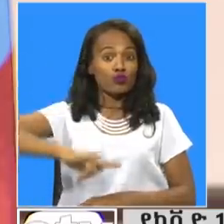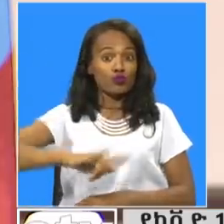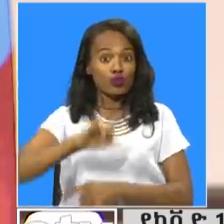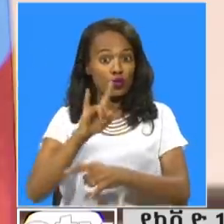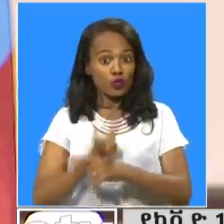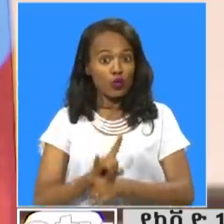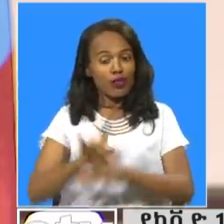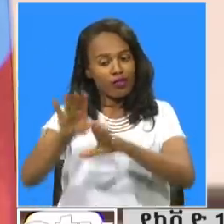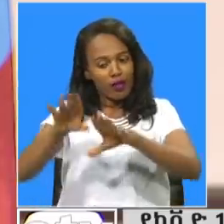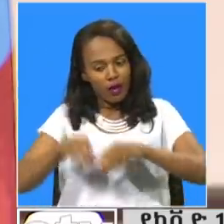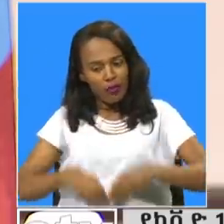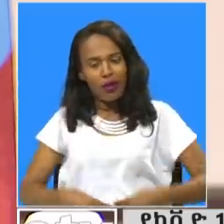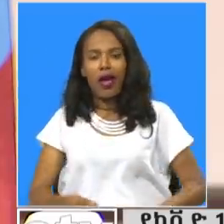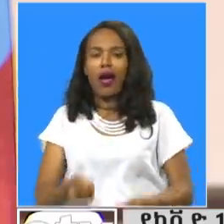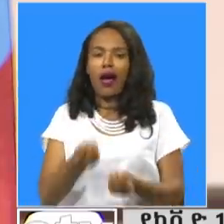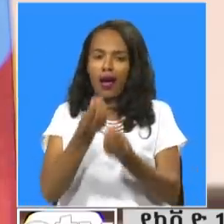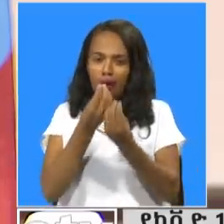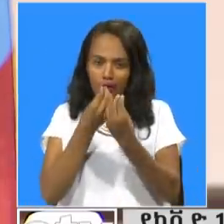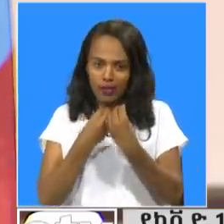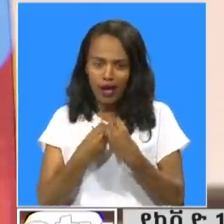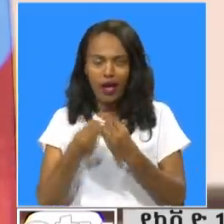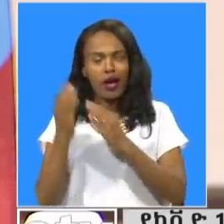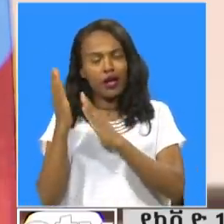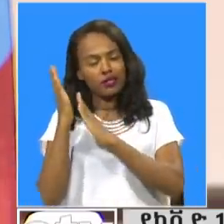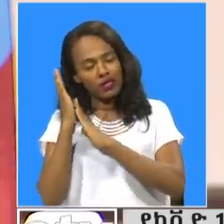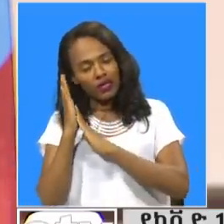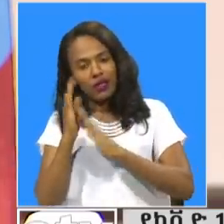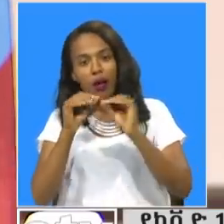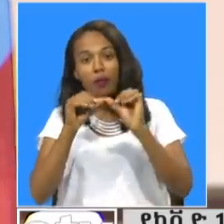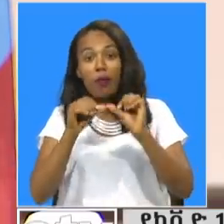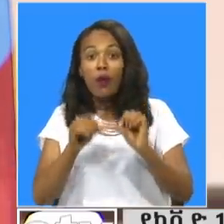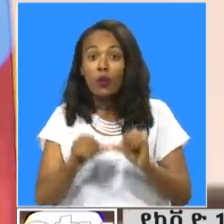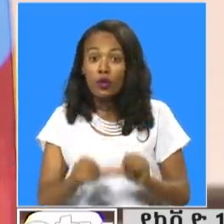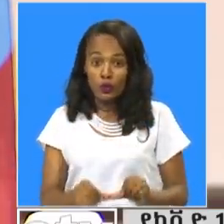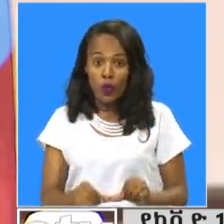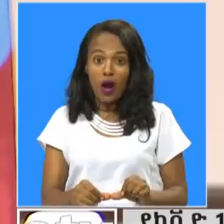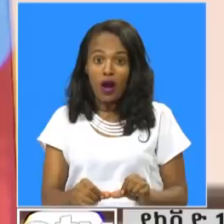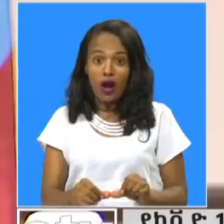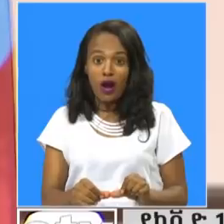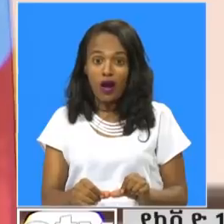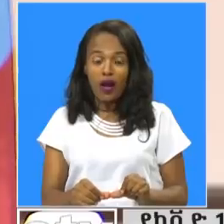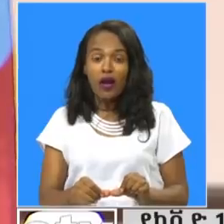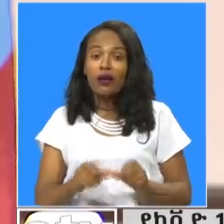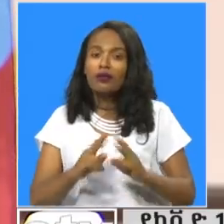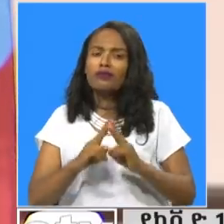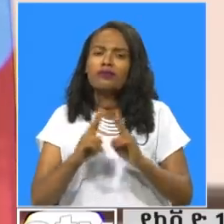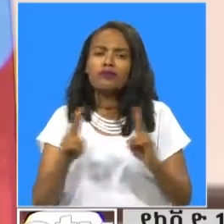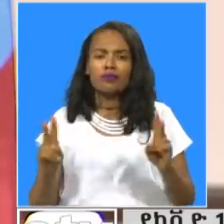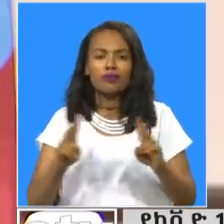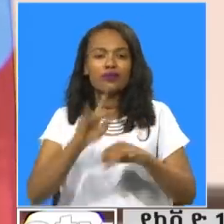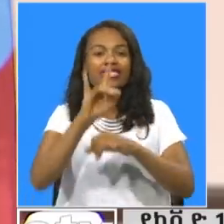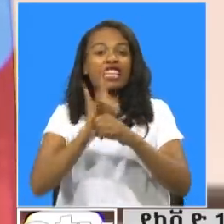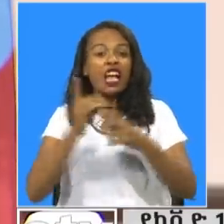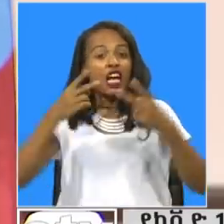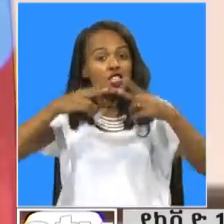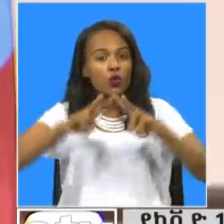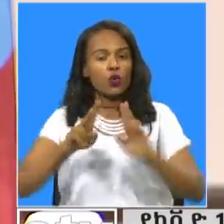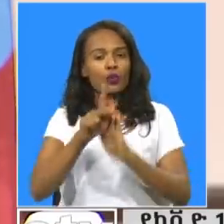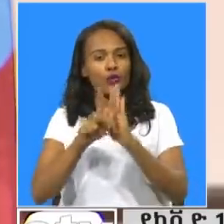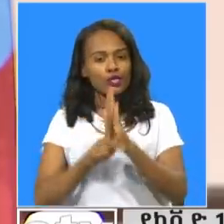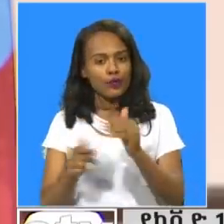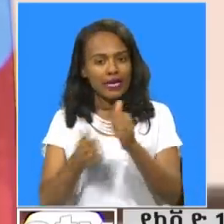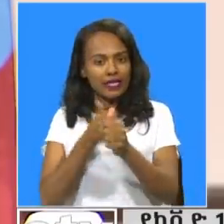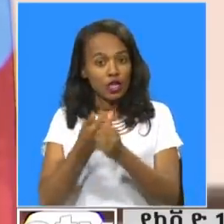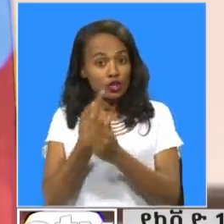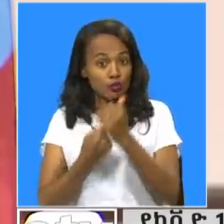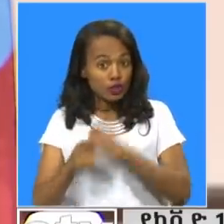ተቀብላ አብልታ አስተኝታ ማቆየቷ በጅጉ ዜጋ ተኮር ፖሊሲ